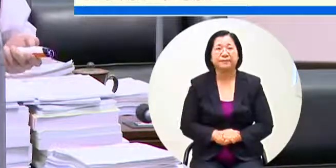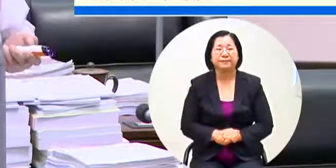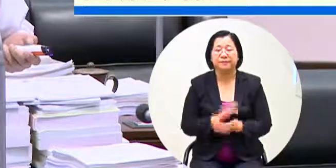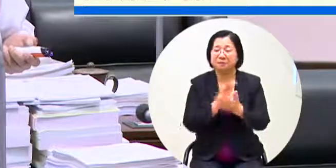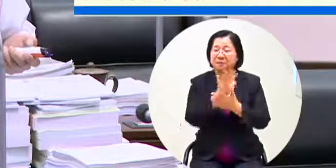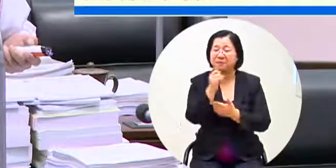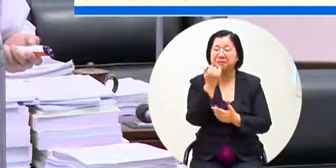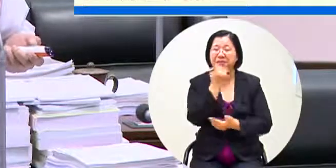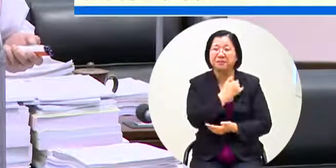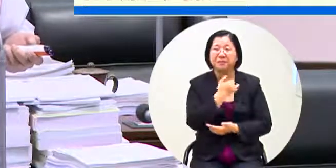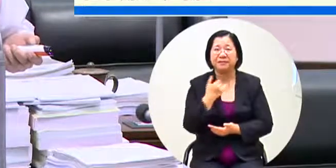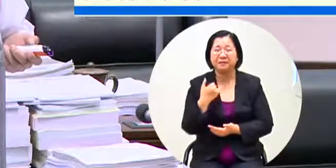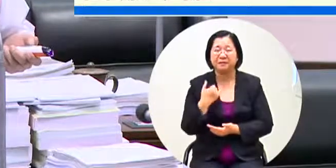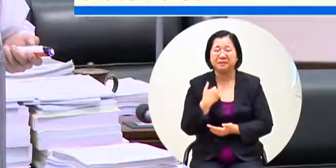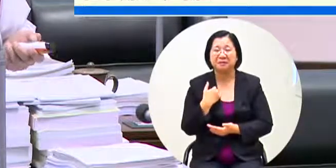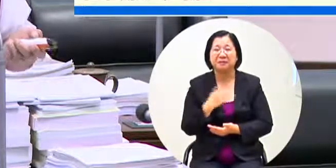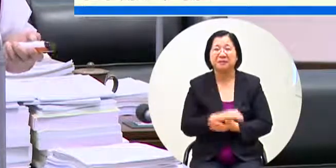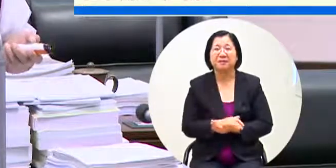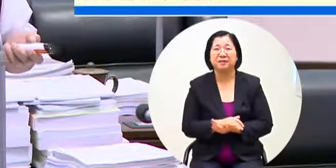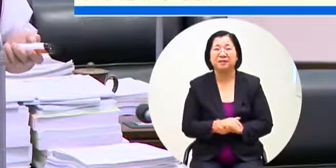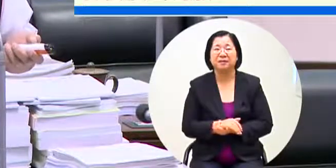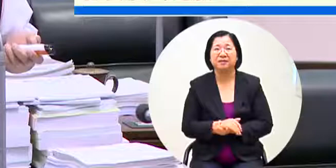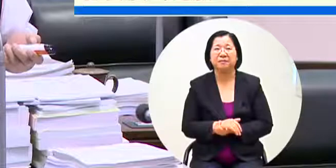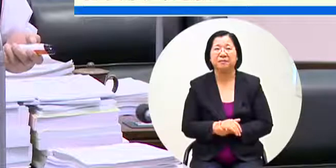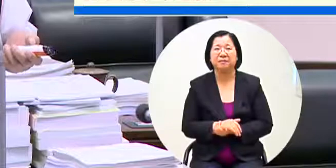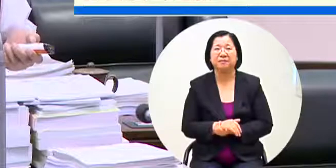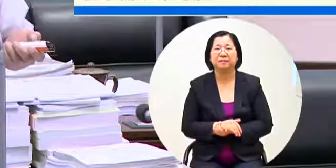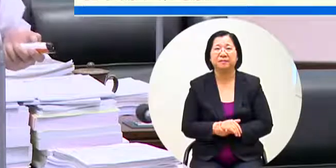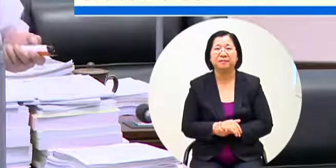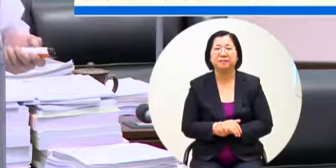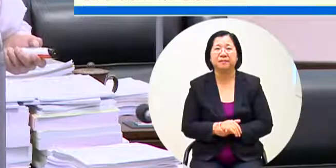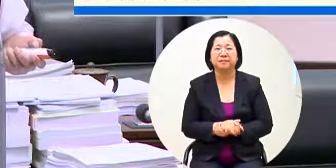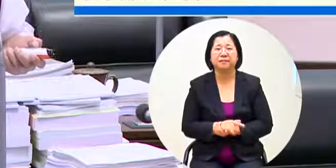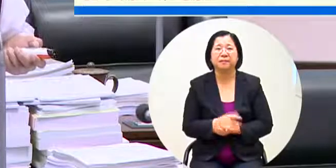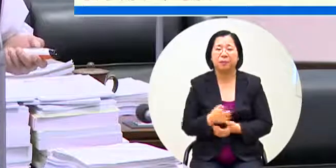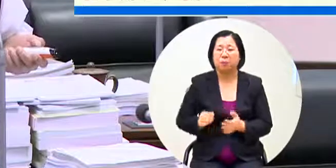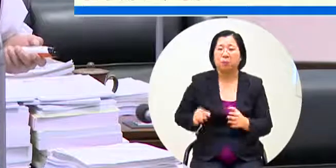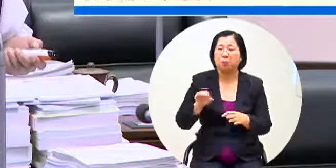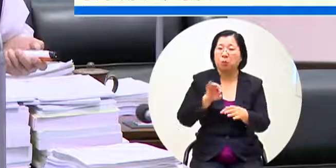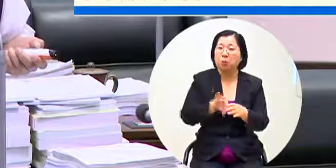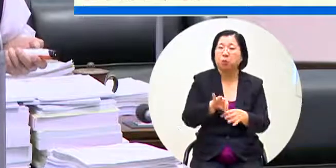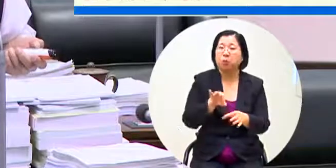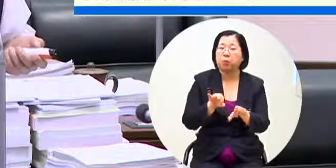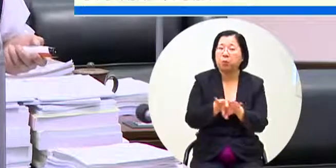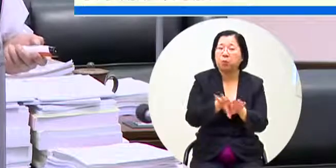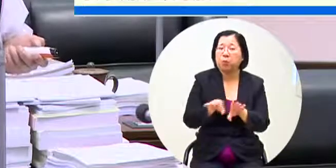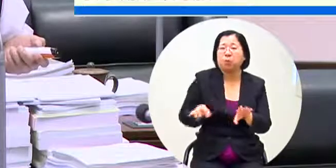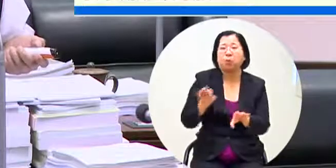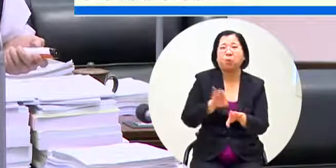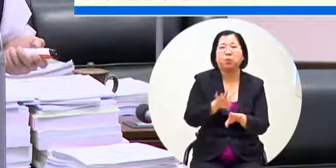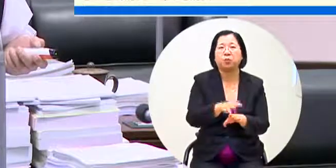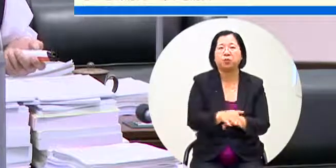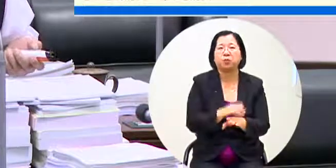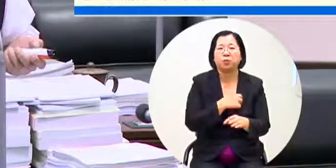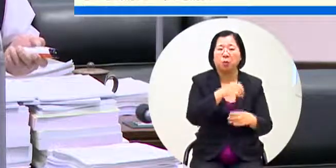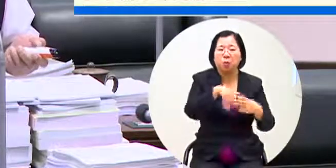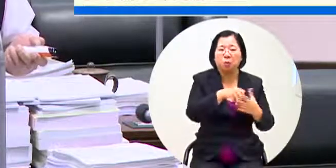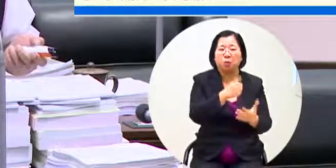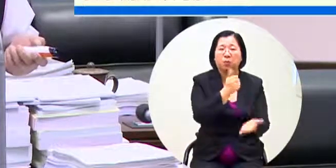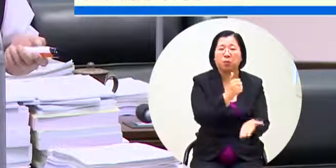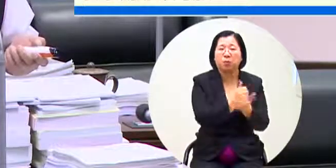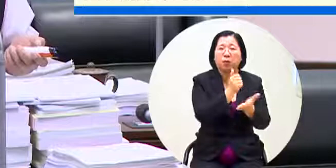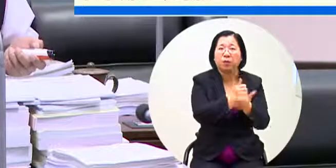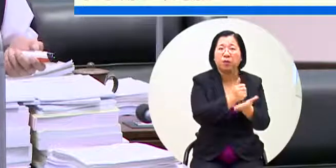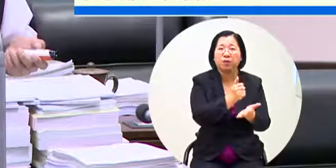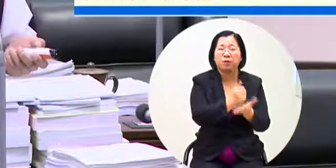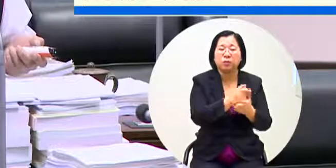吼。因为你都有在缴税金的吼，分着公立的，抽着公立的，吼，伊有享受了福利。我有在